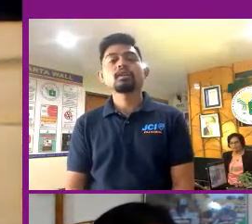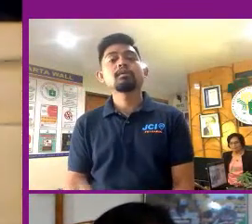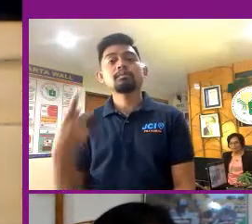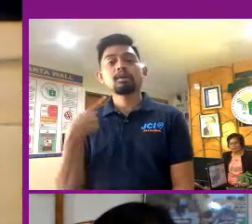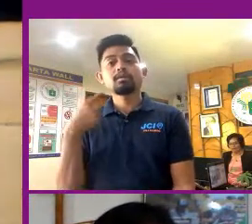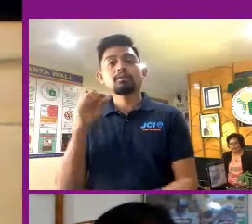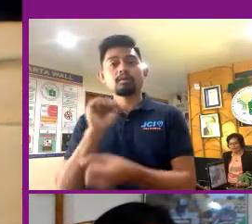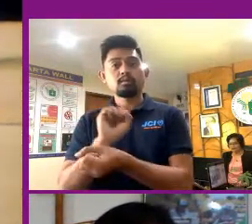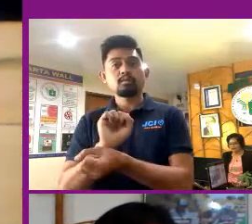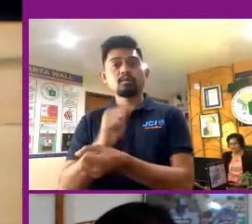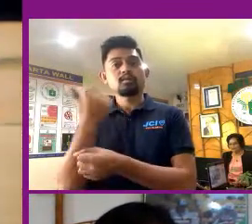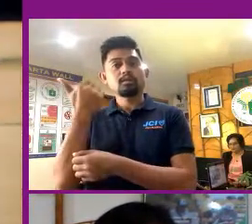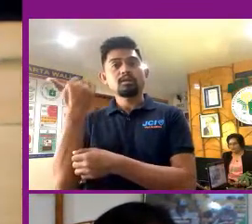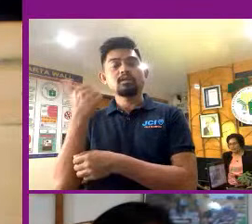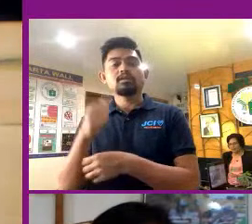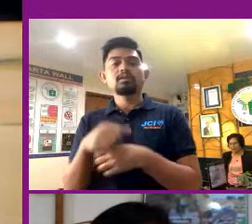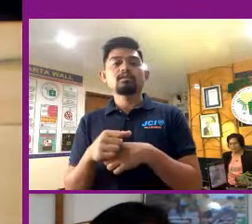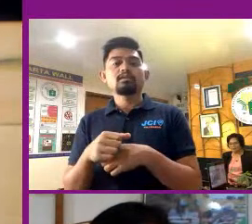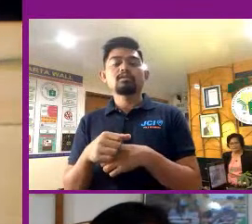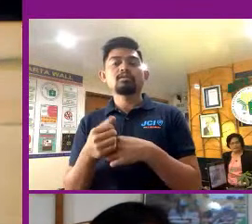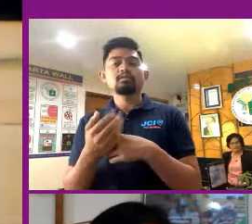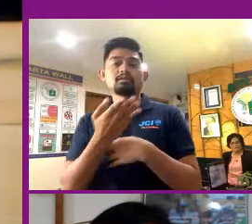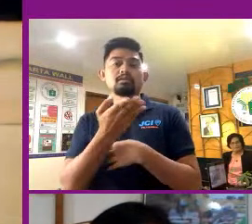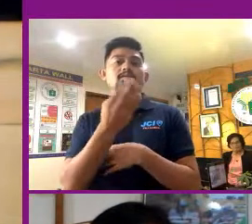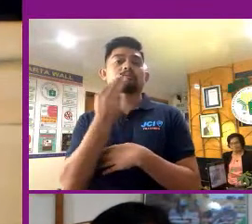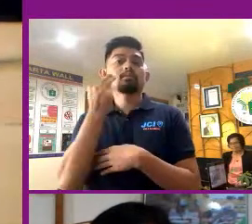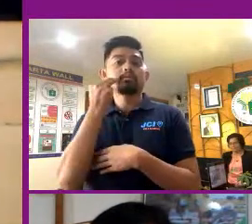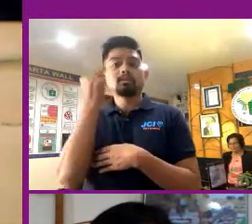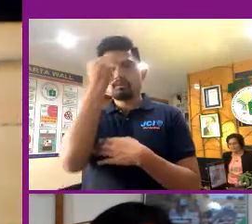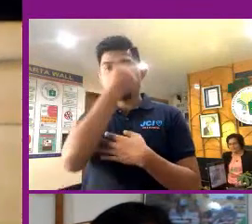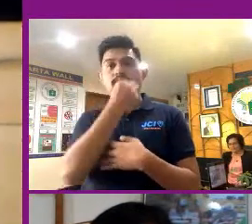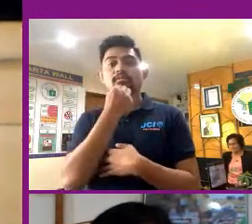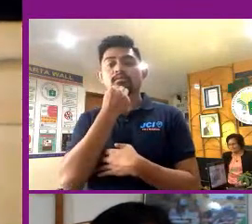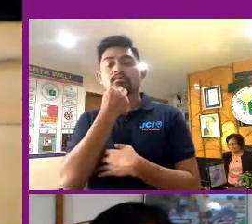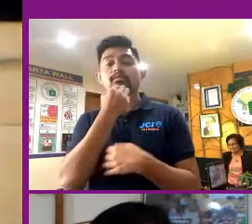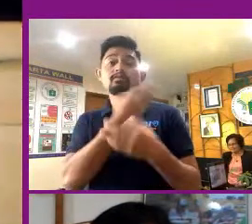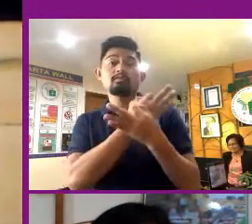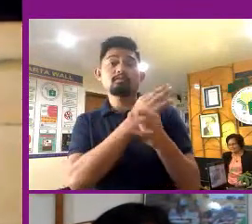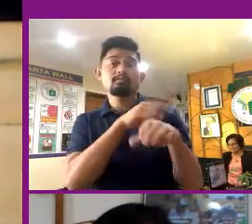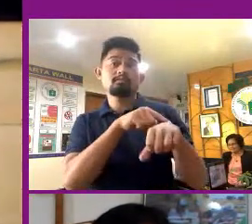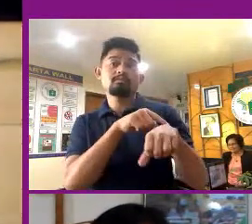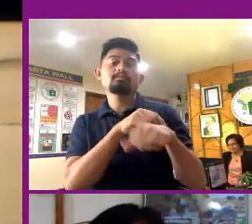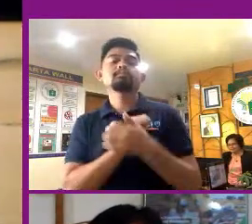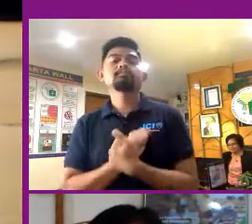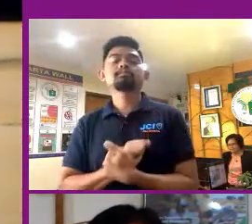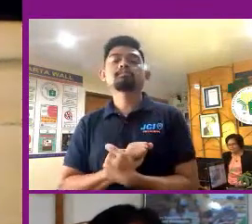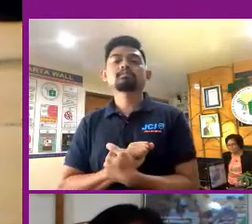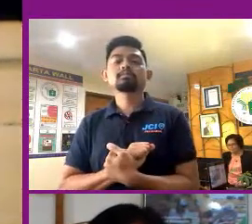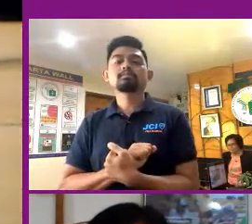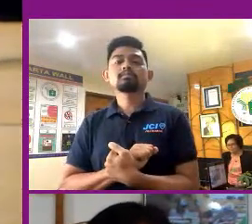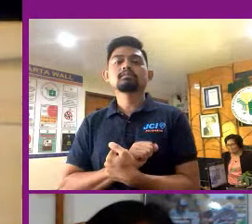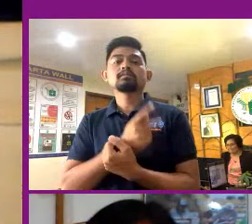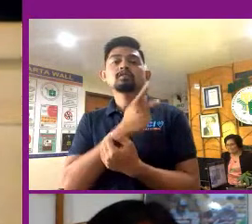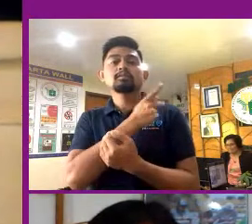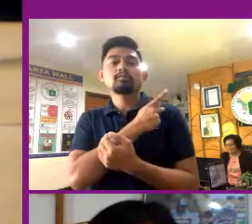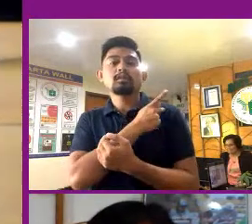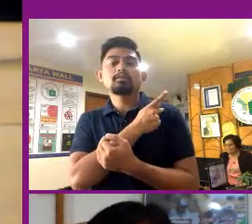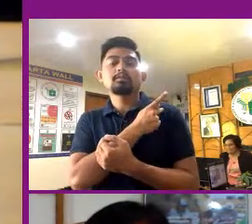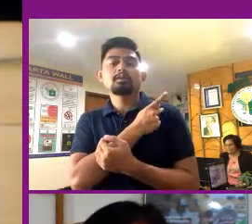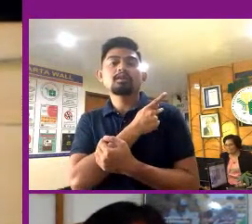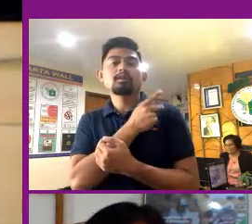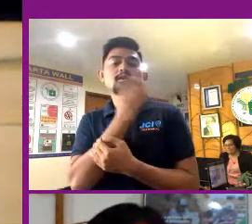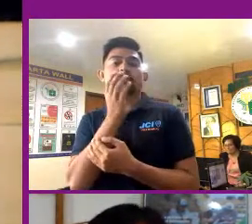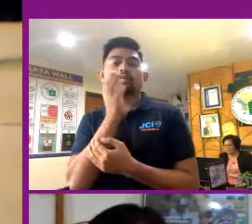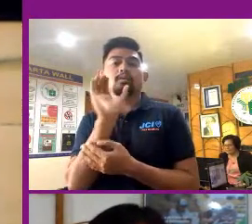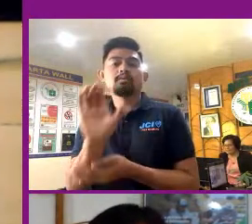work, ako lang po ang medyo ano, maluwag-luwag kasi I'm retired. So may opinion naman dito po si